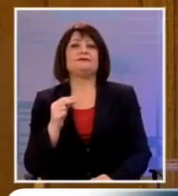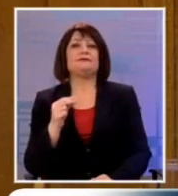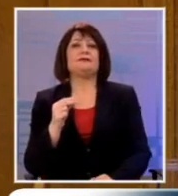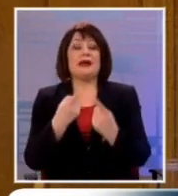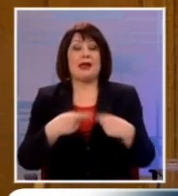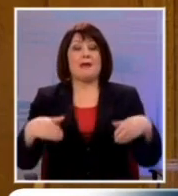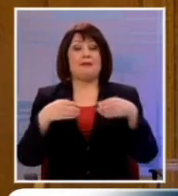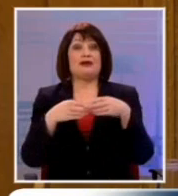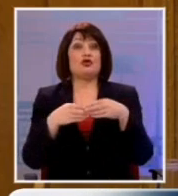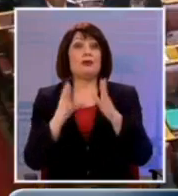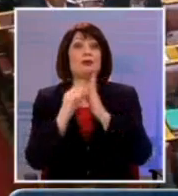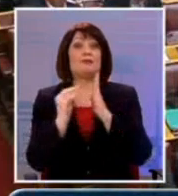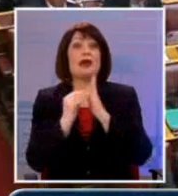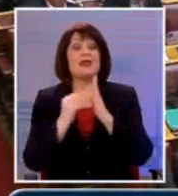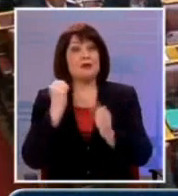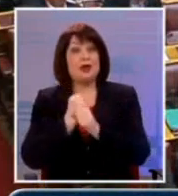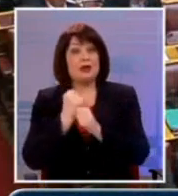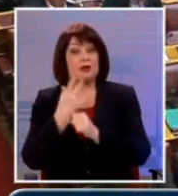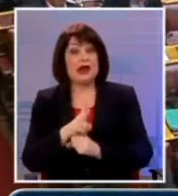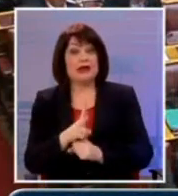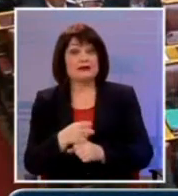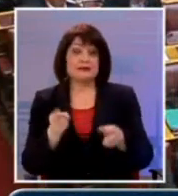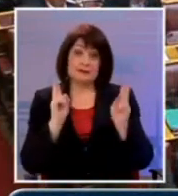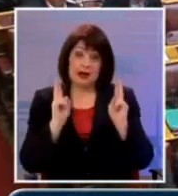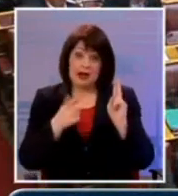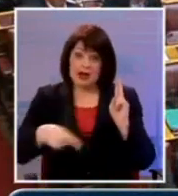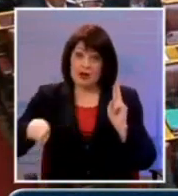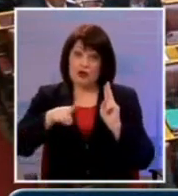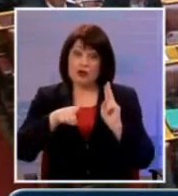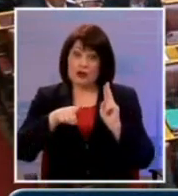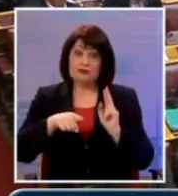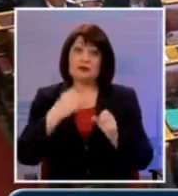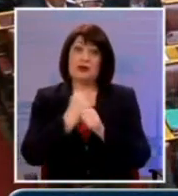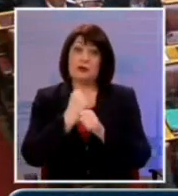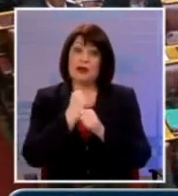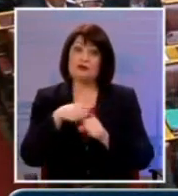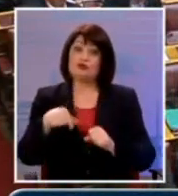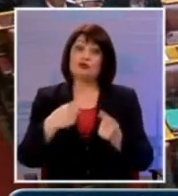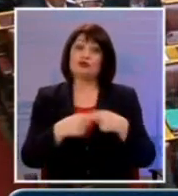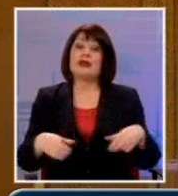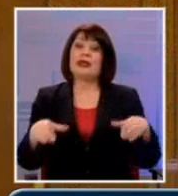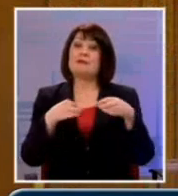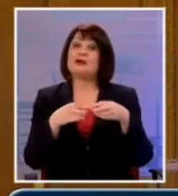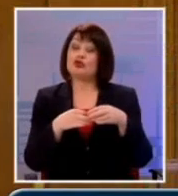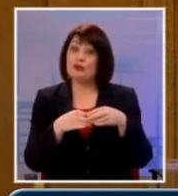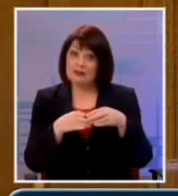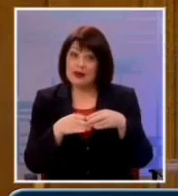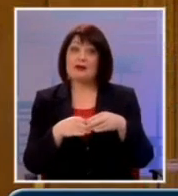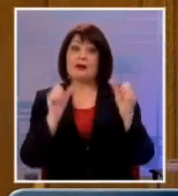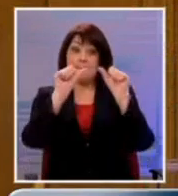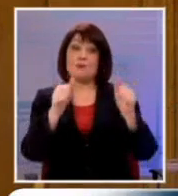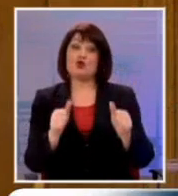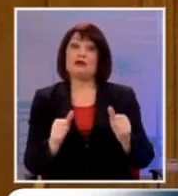Επιτροπής παραδειγματικές. Ας δουλέψουμε όλοι ώστε οι εργασίες αυτές να αποτελέσουν